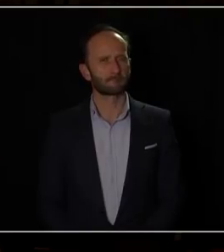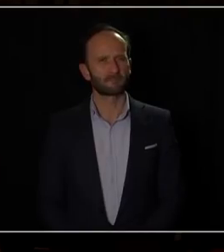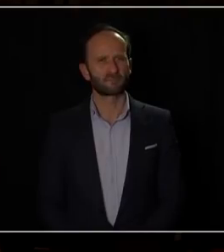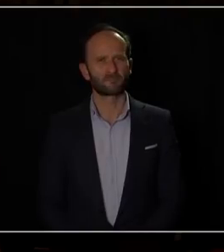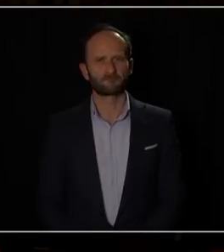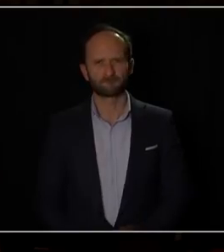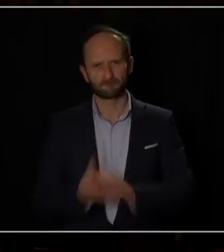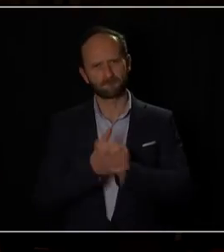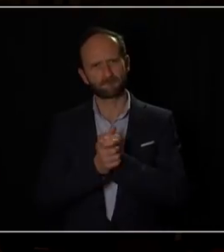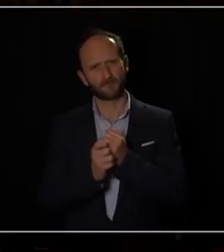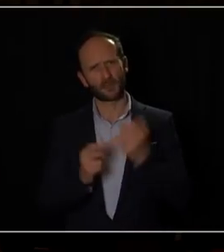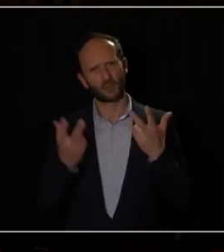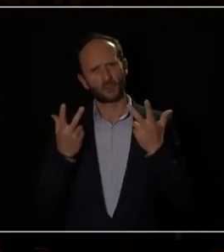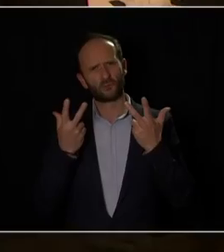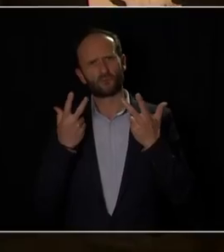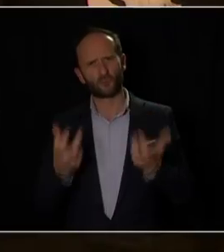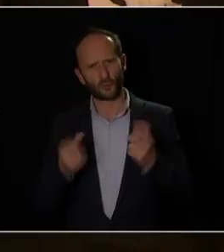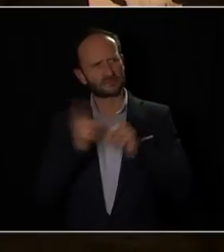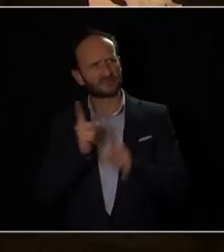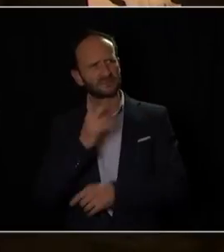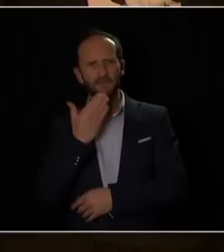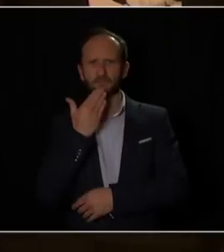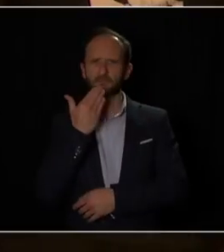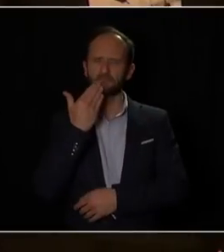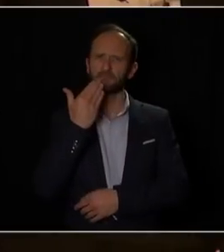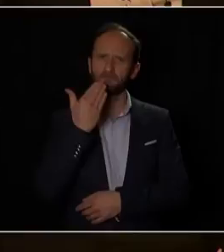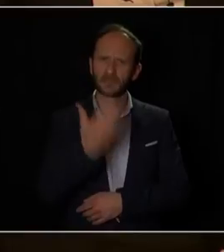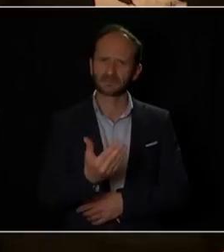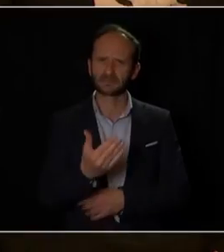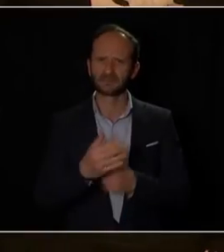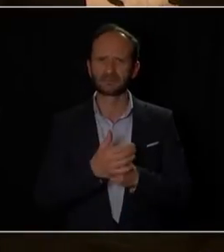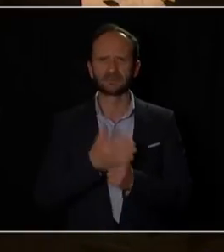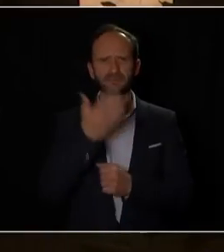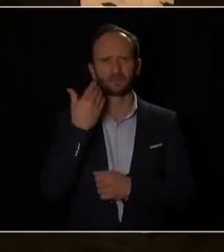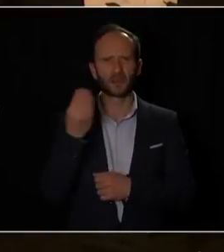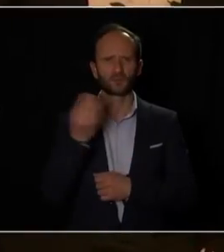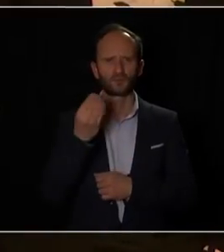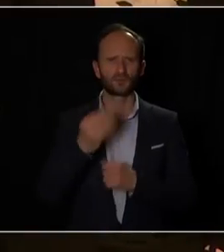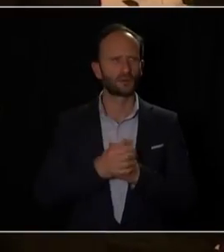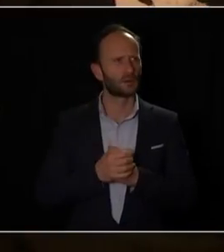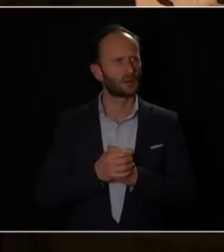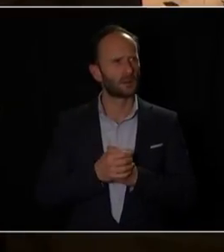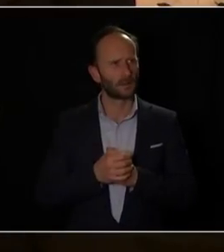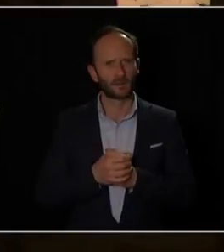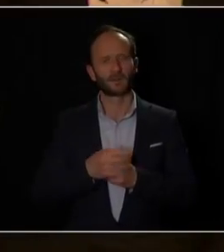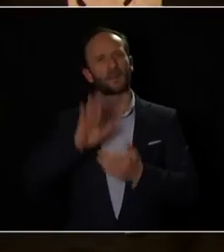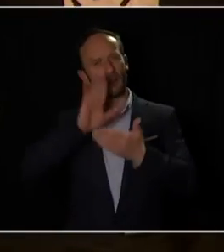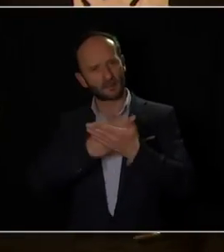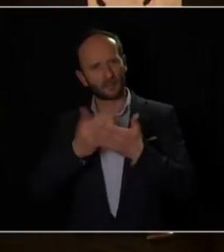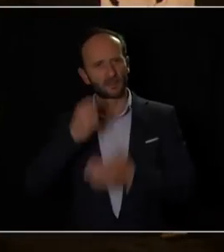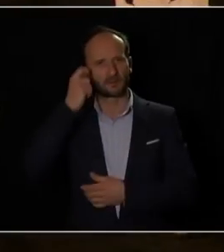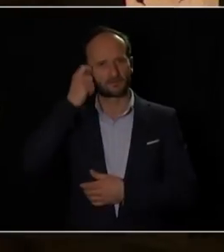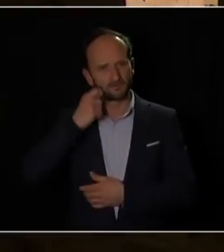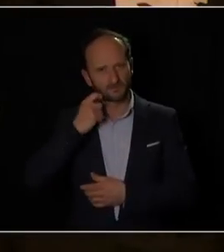Je voudrais adresser aussi mes remerciements, je ne sais pas où il est, je ne le vois pas, il est là, à M. Laurent Ovitu qui a assuré